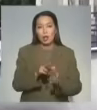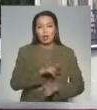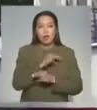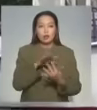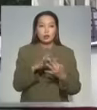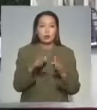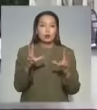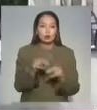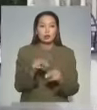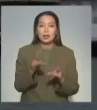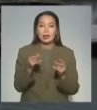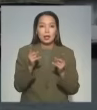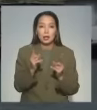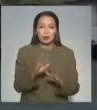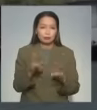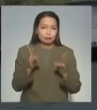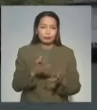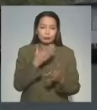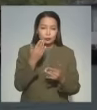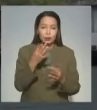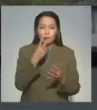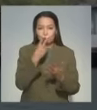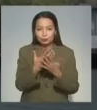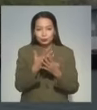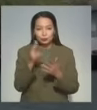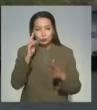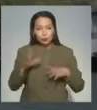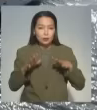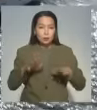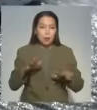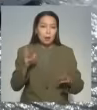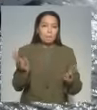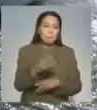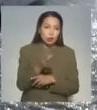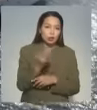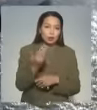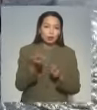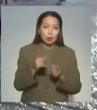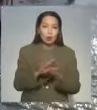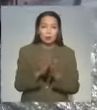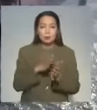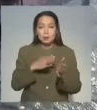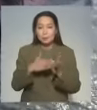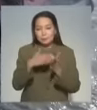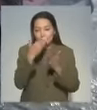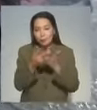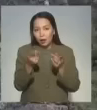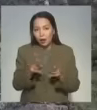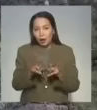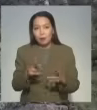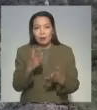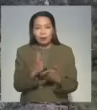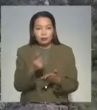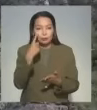счастью, это не реальное происшествие, а сценарий для учения местных пожарных. Правда, условия были максимально приближены к реальным. Специалисты отмечают, что